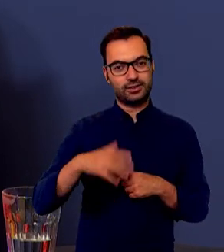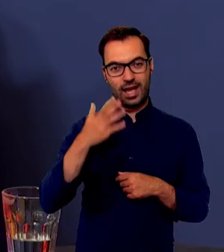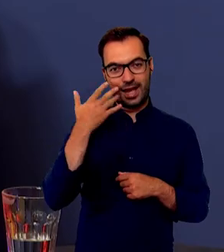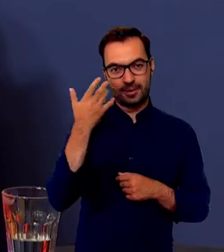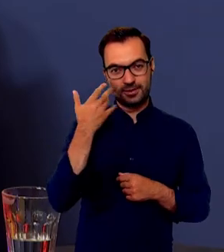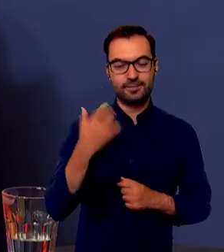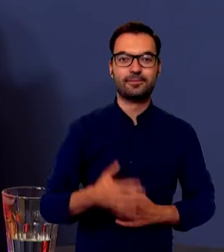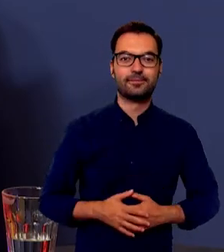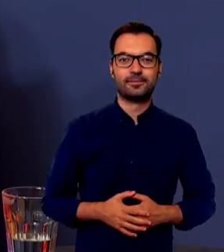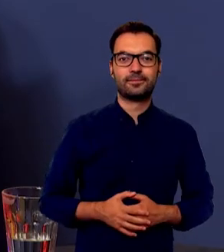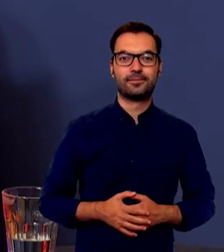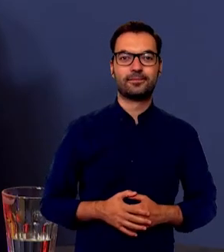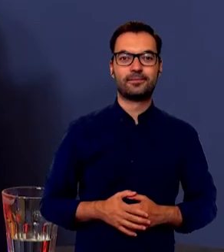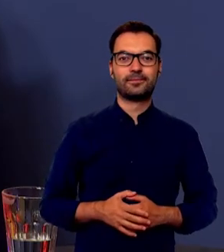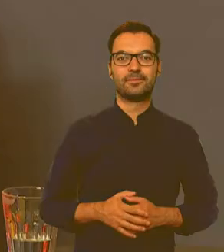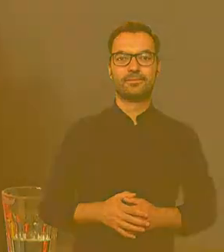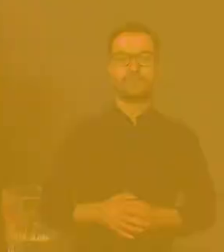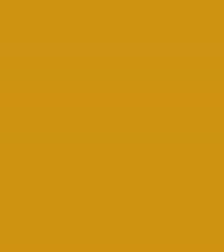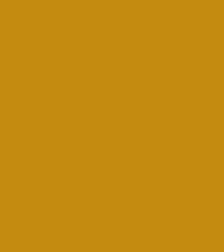interesuje?